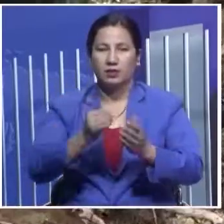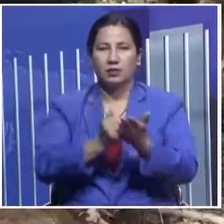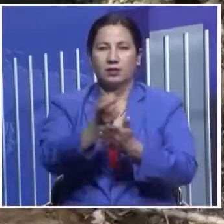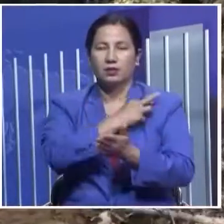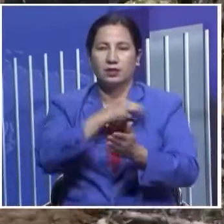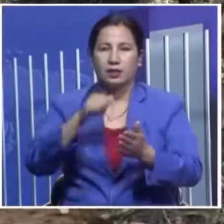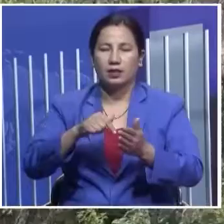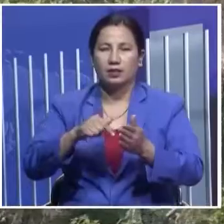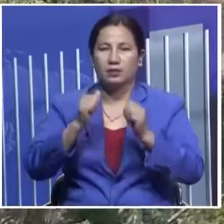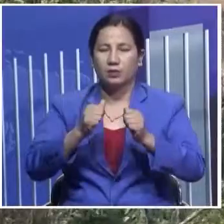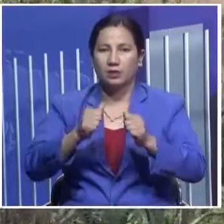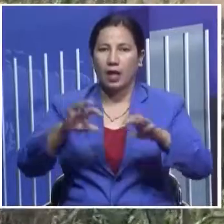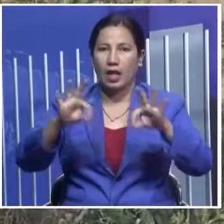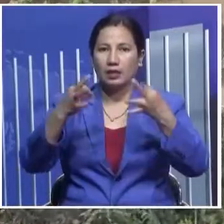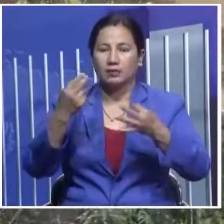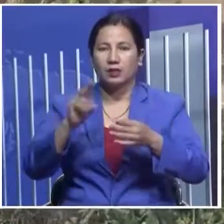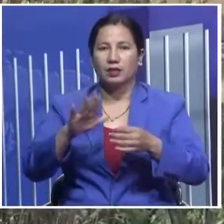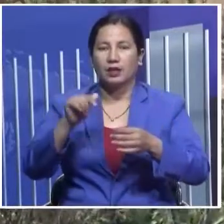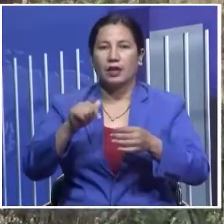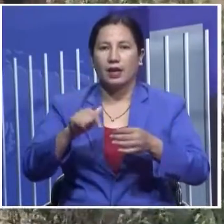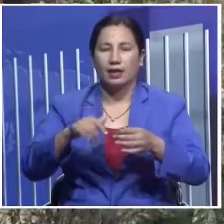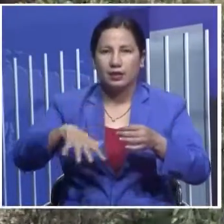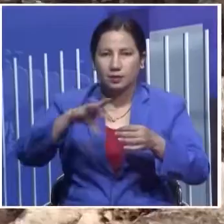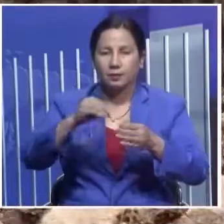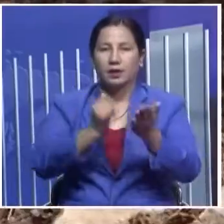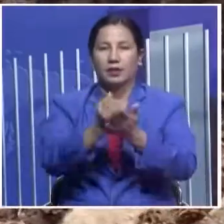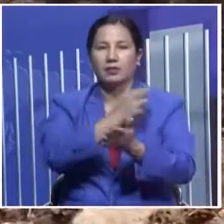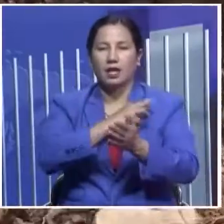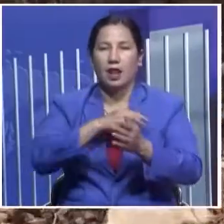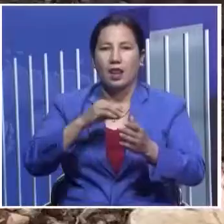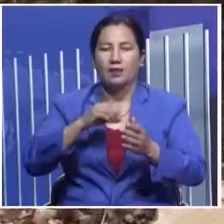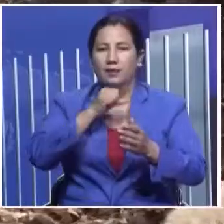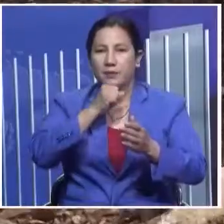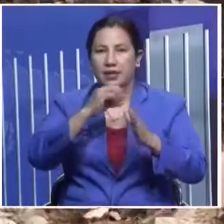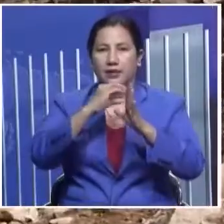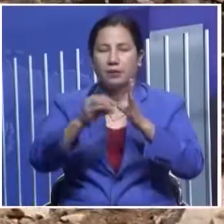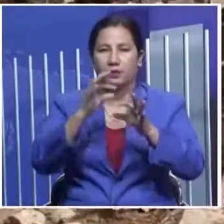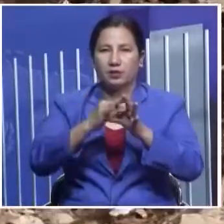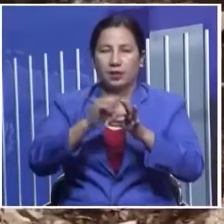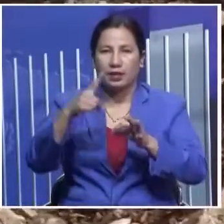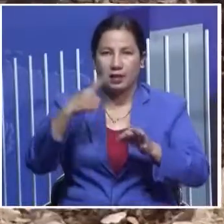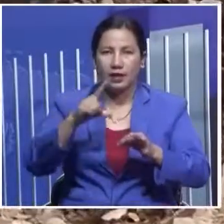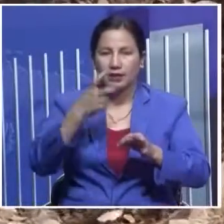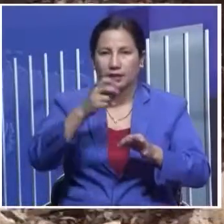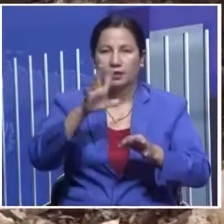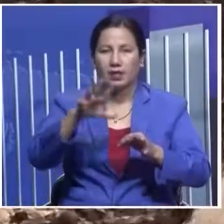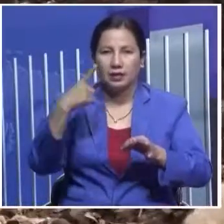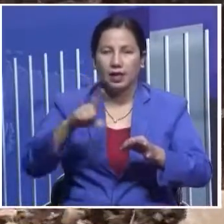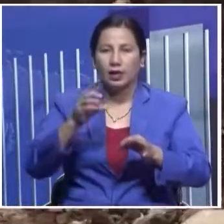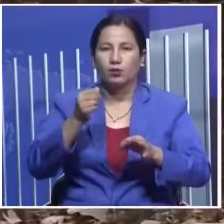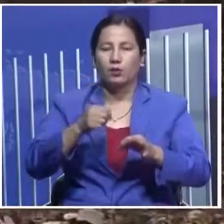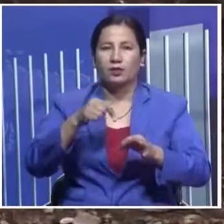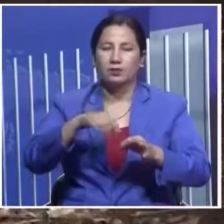यस व्यवसायतर्फ आकर्षित भएका छन्। यहाँका प्रत्येक किसानले बाख्रा पालन व्यवसायबाट 1,00,000-5,00,000